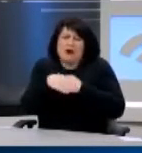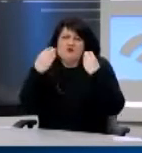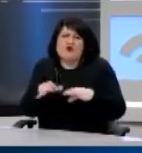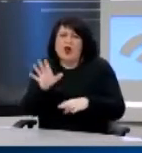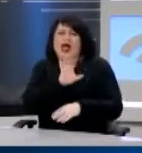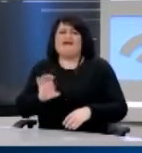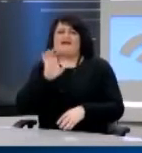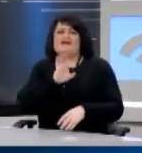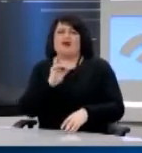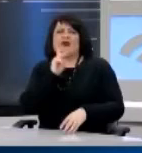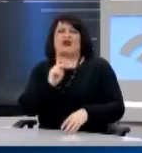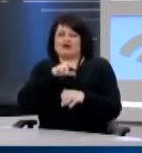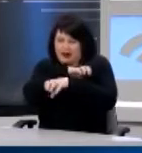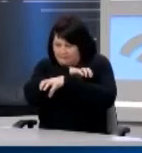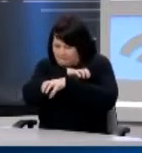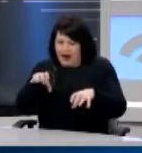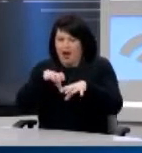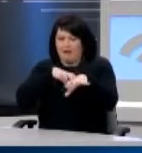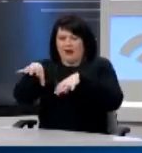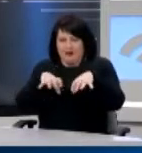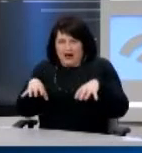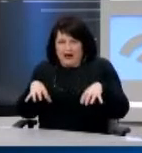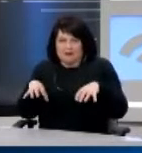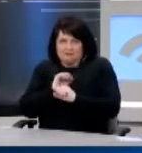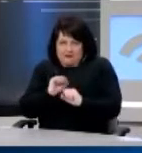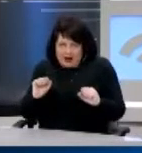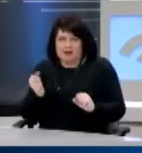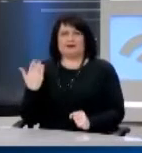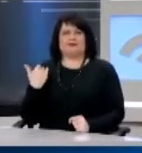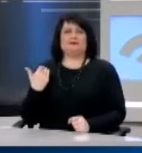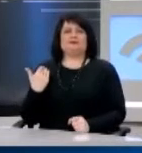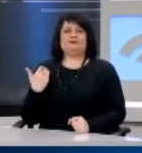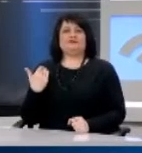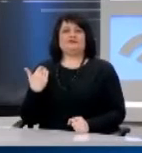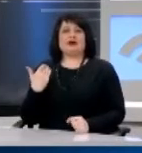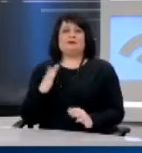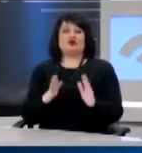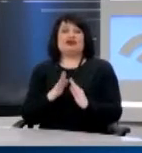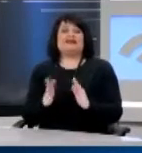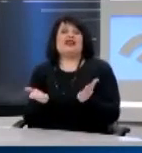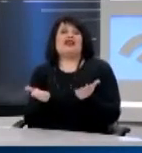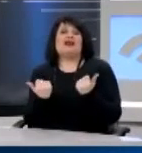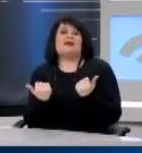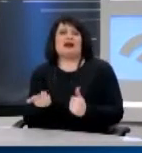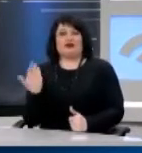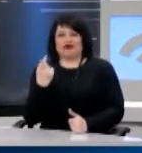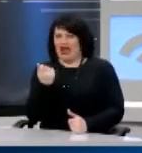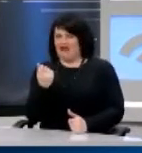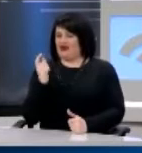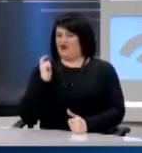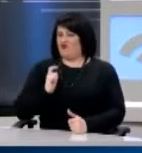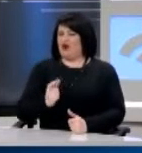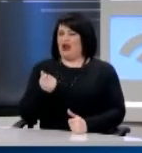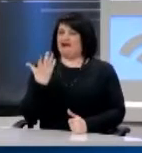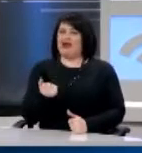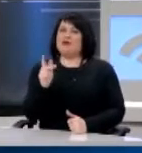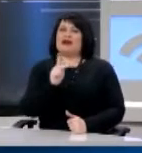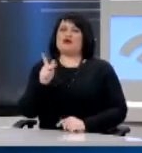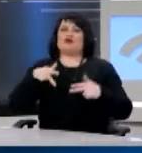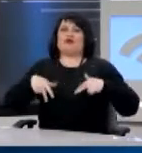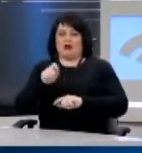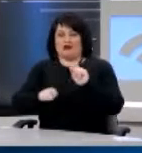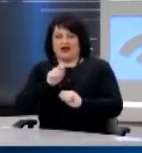πιο πριν είχαν αφήσει την κοινωνία προστάτευτη, όταν υπήρχαν οι δυνατότητες να οικοδομηθεί ένα κοινωνικό κράτος. Διότι και άλλες χώρες περάσαν κρίση,